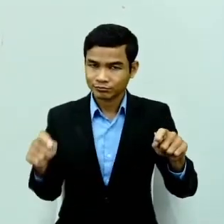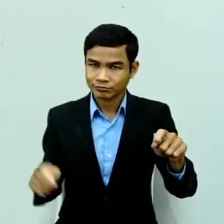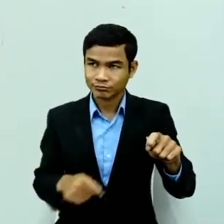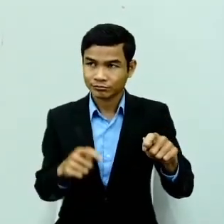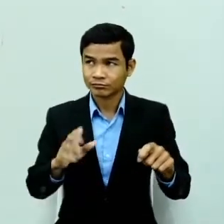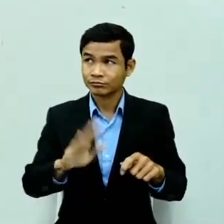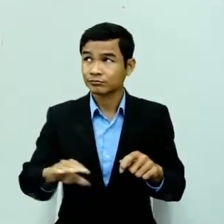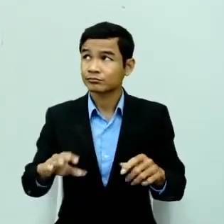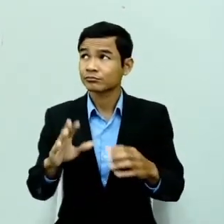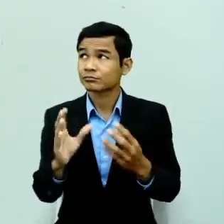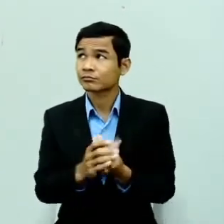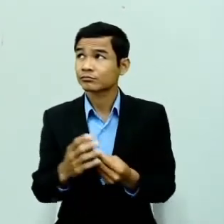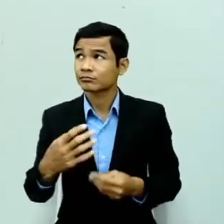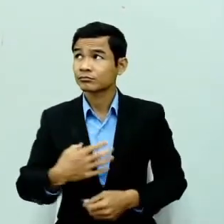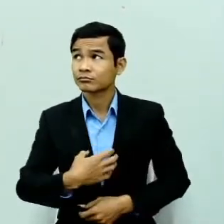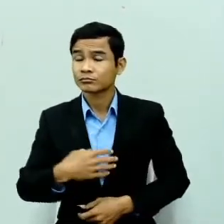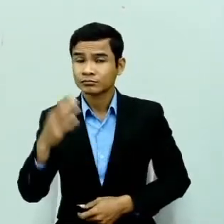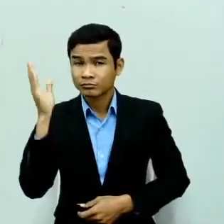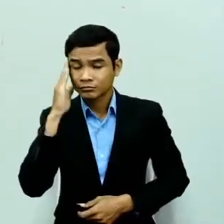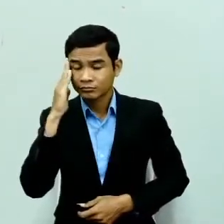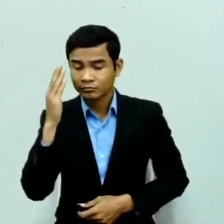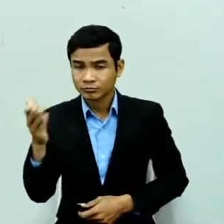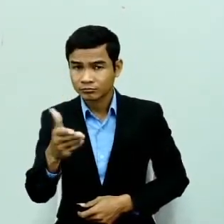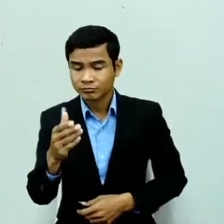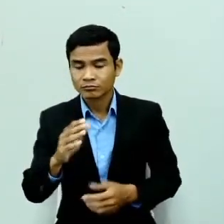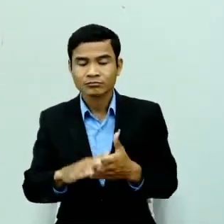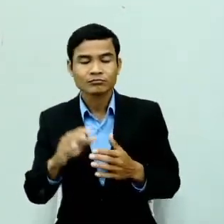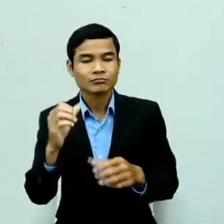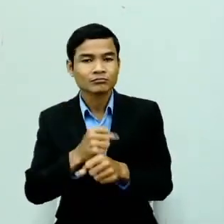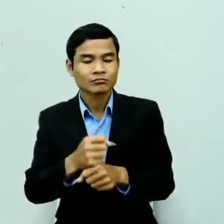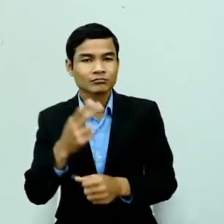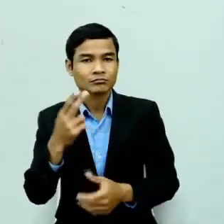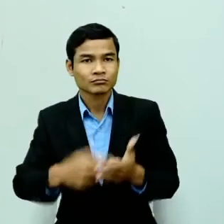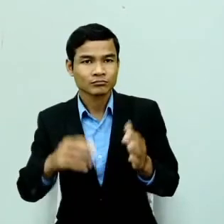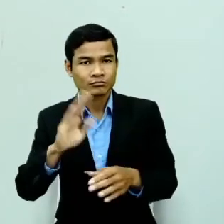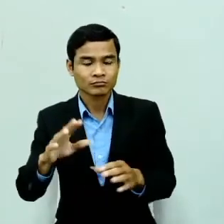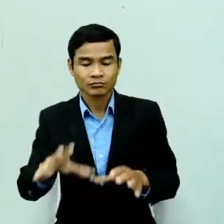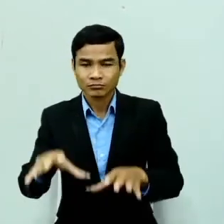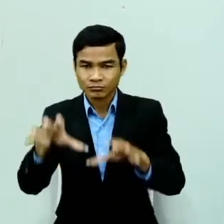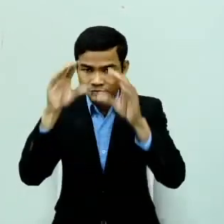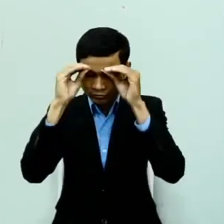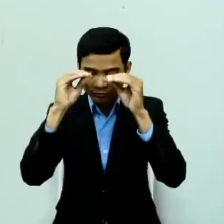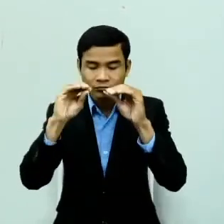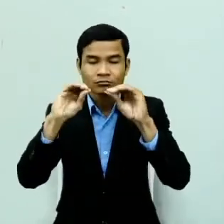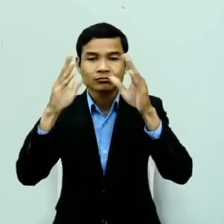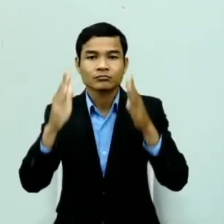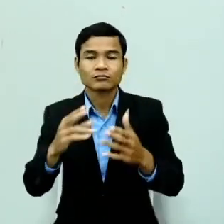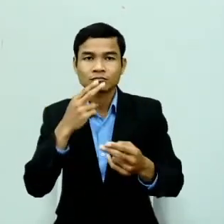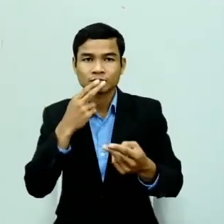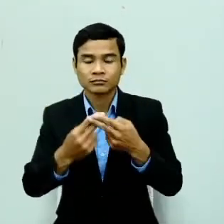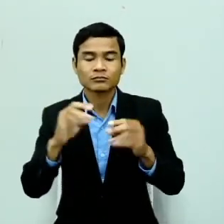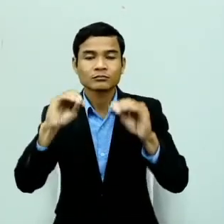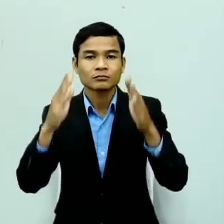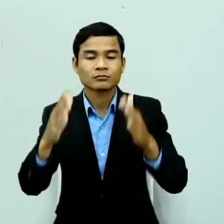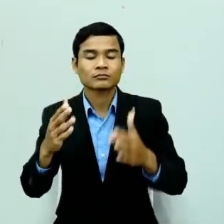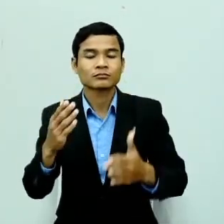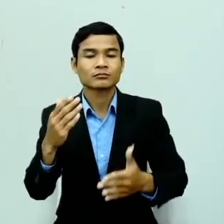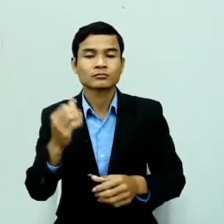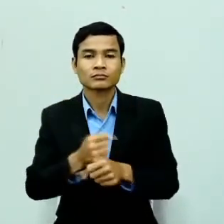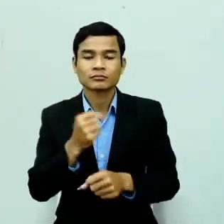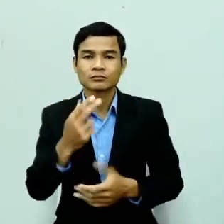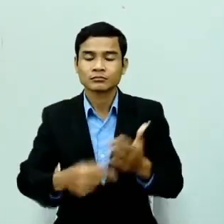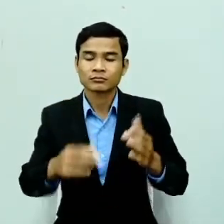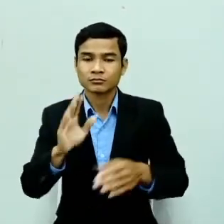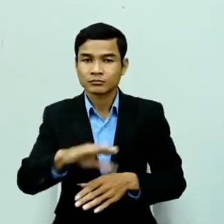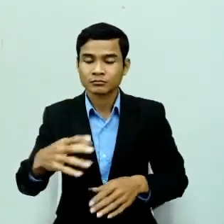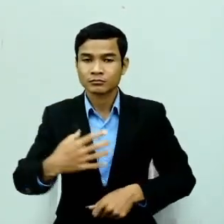giống con chẳng đang nghe thạch cọt nè cọt cặp bông thợ ấy con mà con ai bầm này kêu mà cọt cặp bông thợ ấy chà hai con chẳng đăng